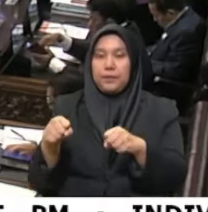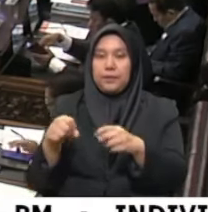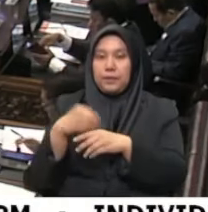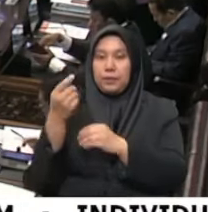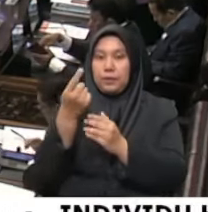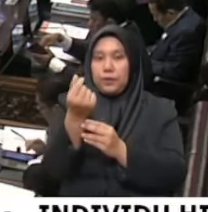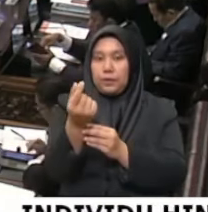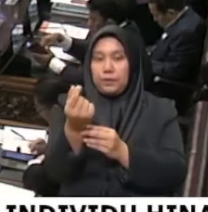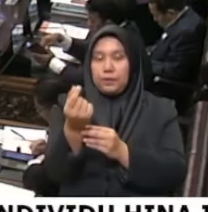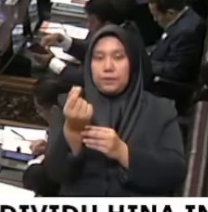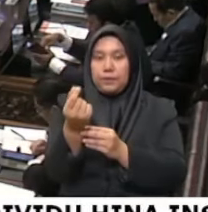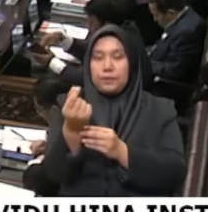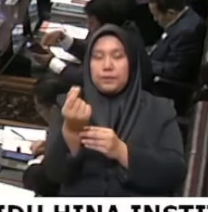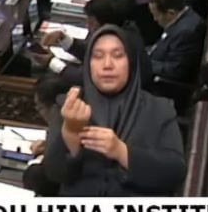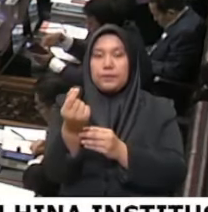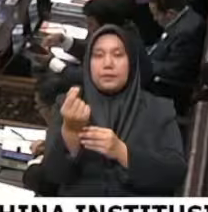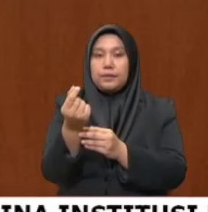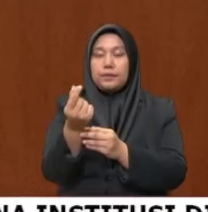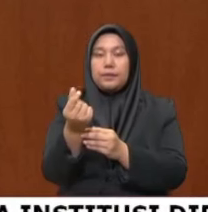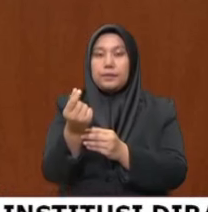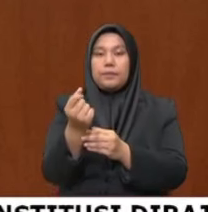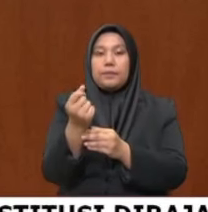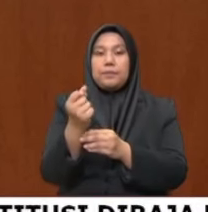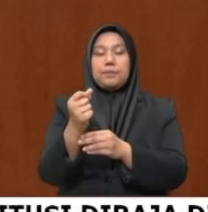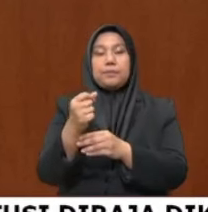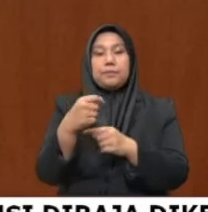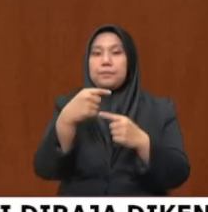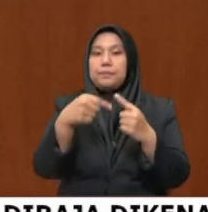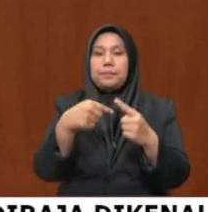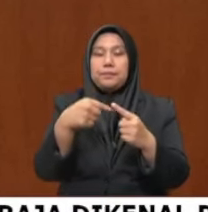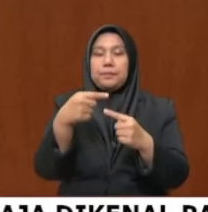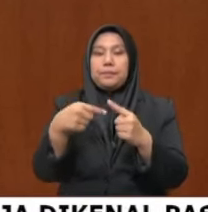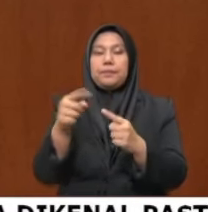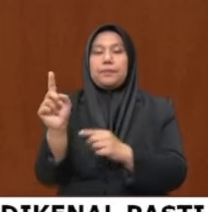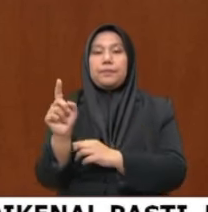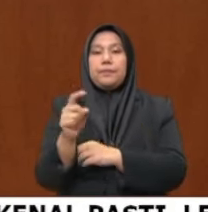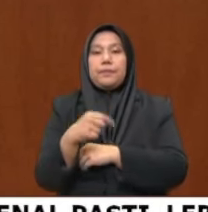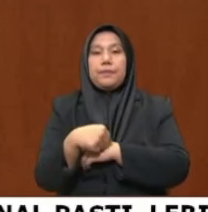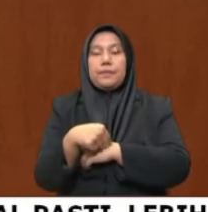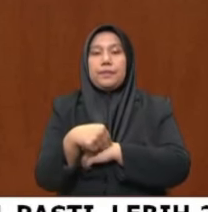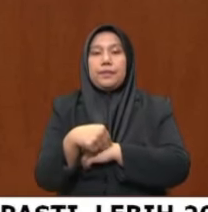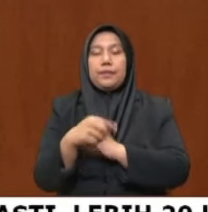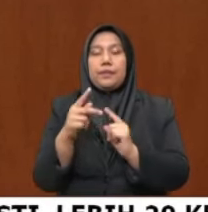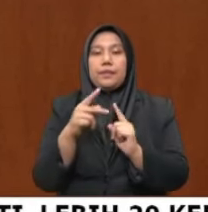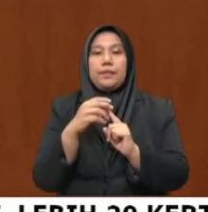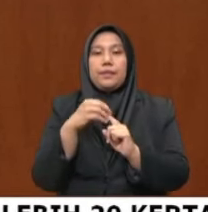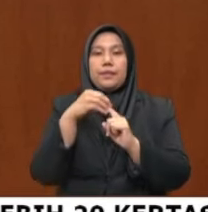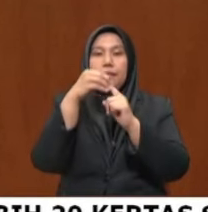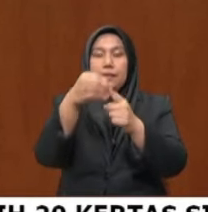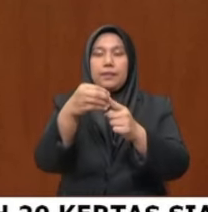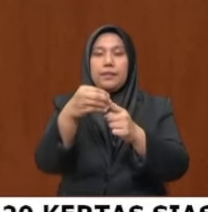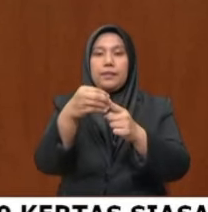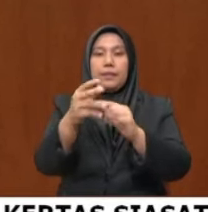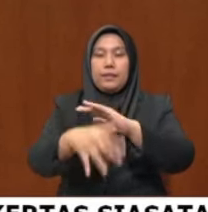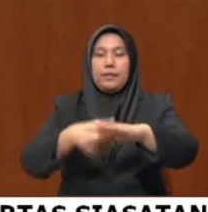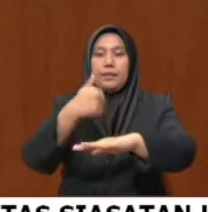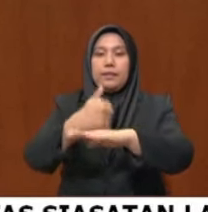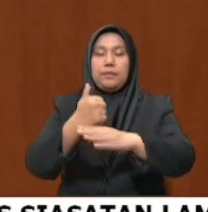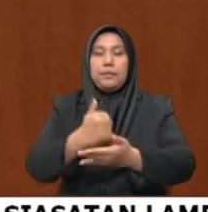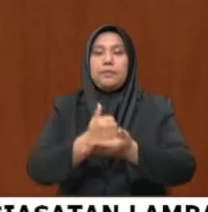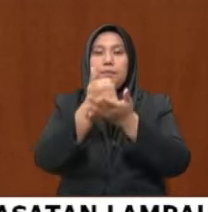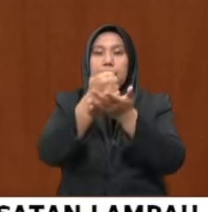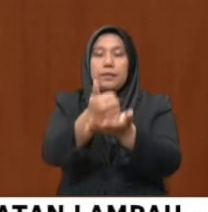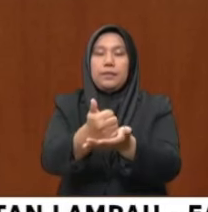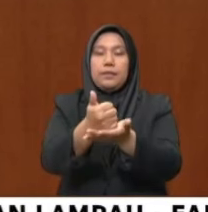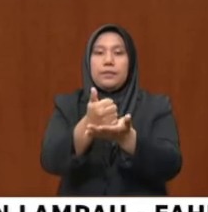duit yang ada dalam akaun fleksibel ni bila-bila masa, tapi dikhususkan kerana ditubuhkan untuk menolong pencarum